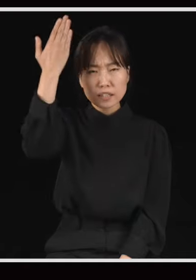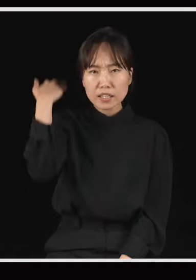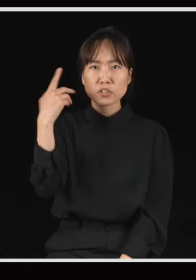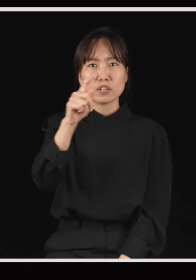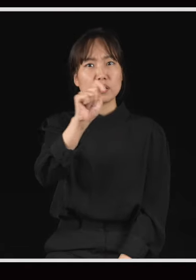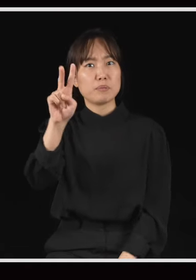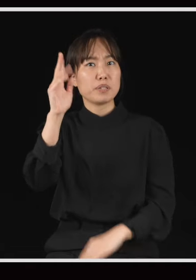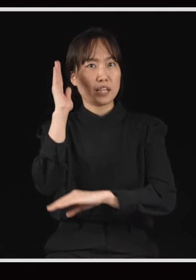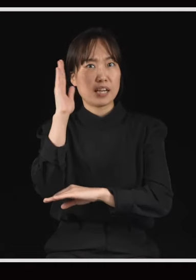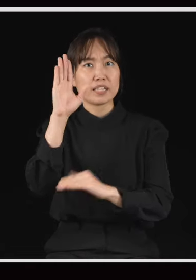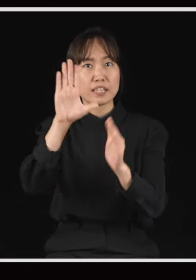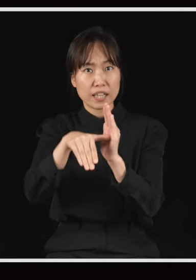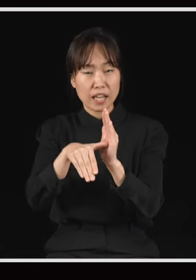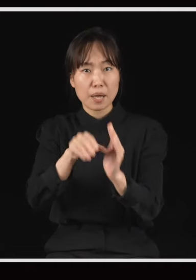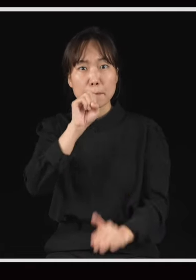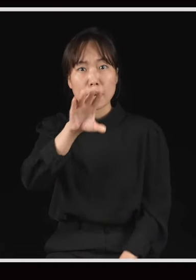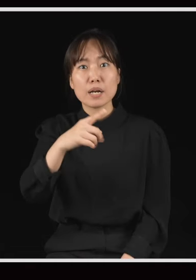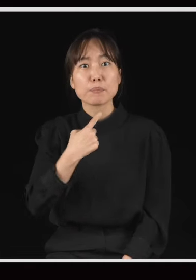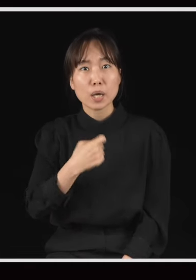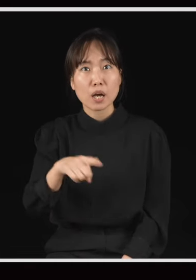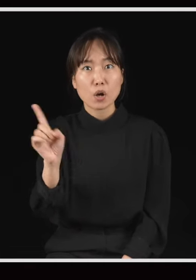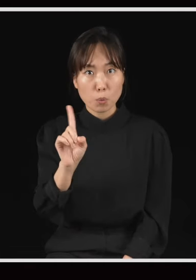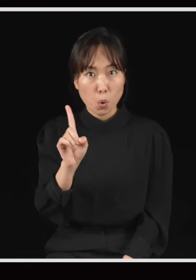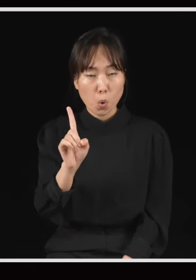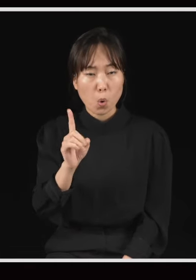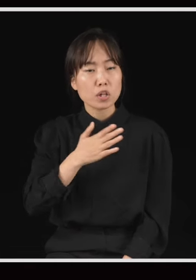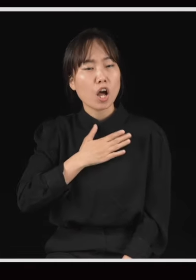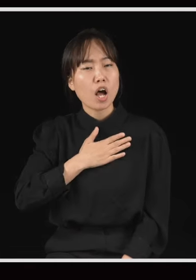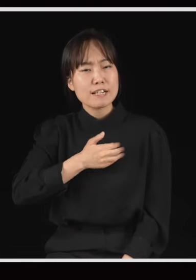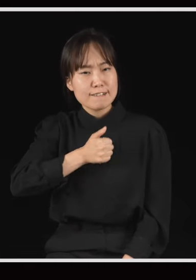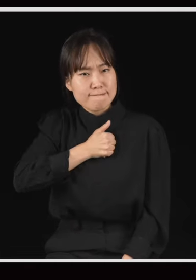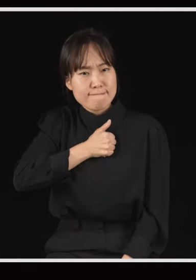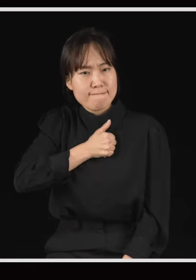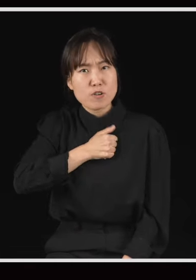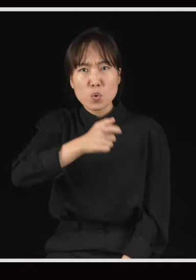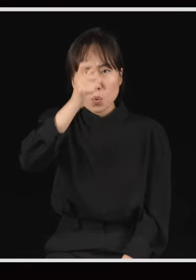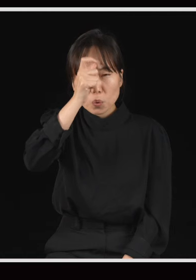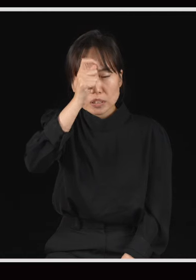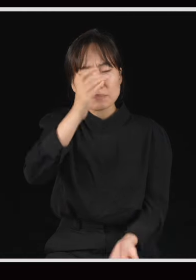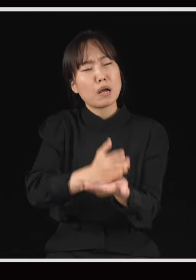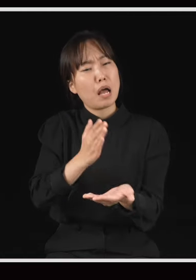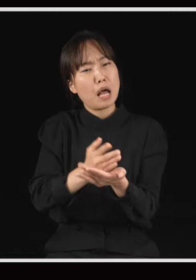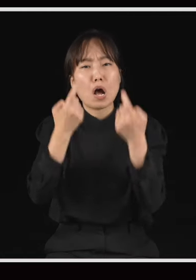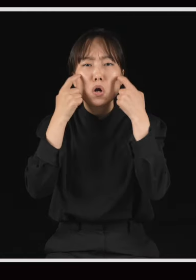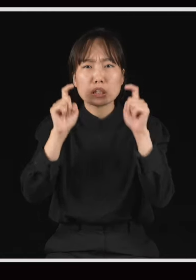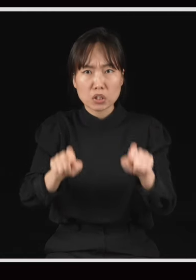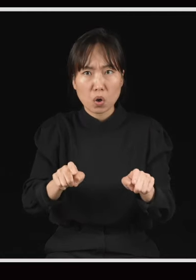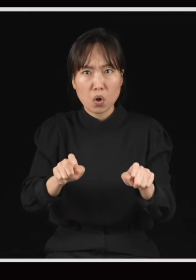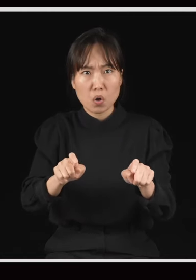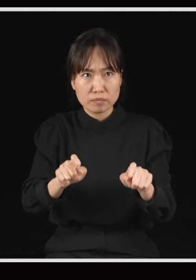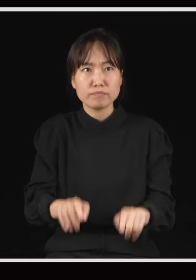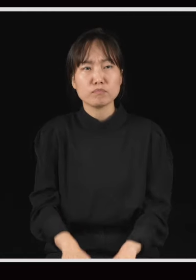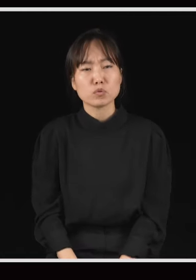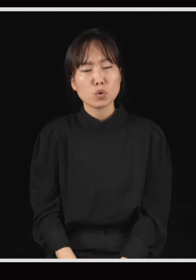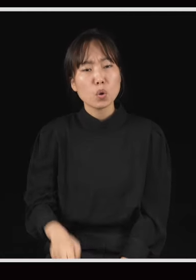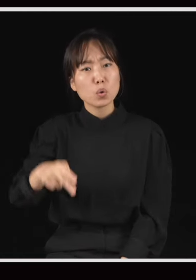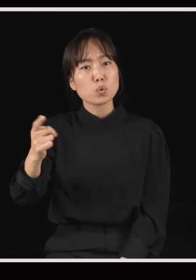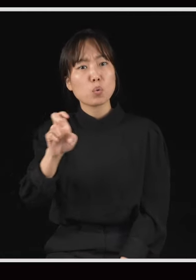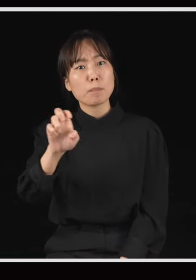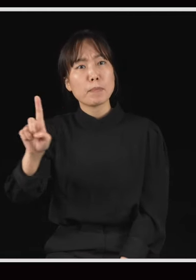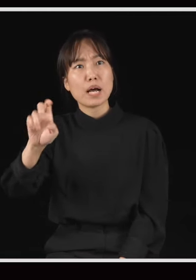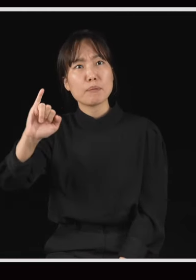건데 그러니까 에고에 집착하는 어리석음에서 벗어날 필요가 있습니다. 그러니까 도파민 시스템이 밑빠진